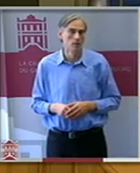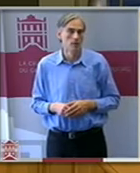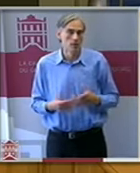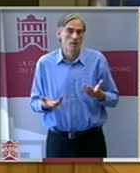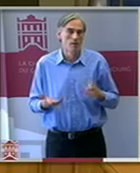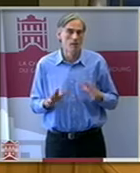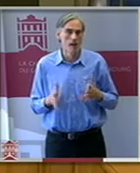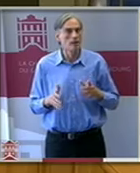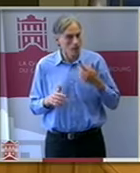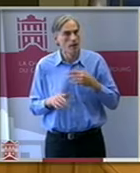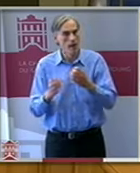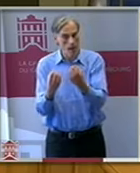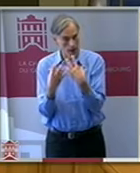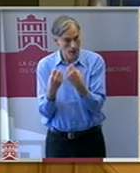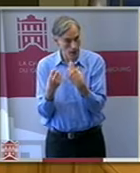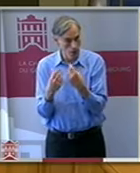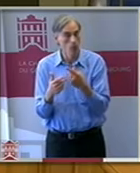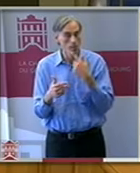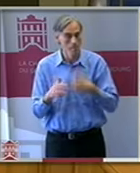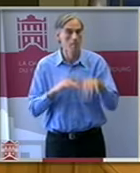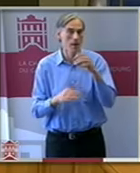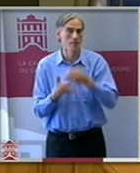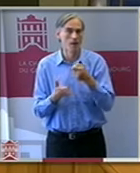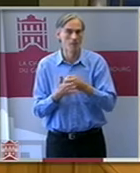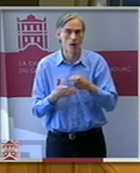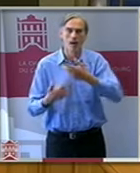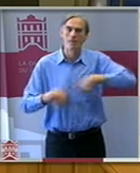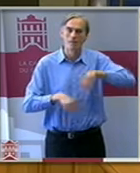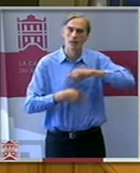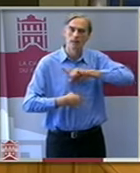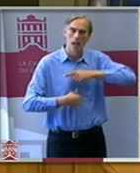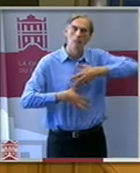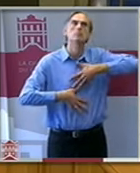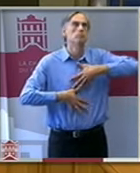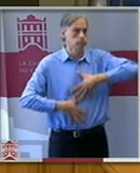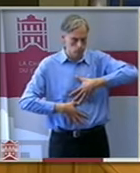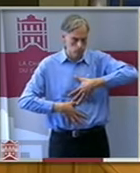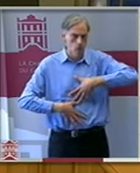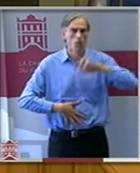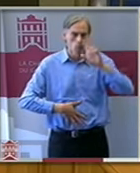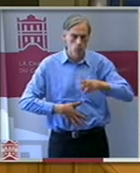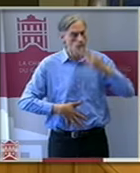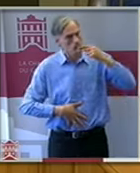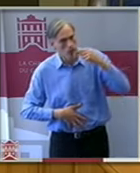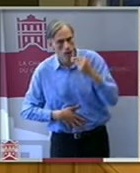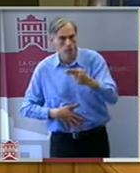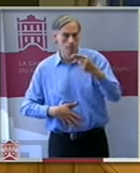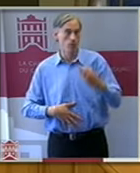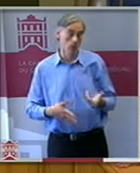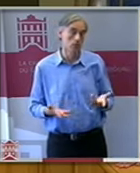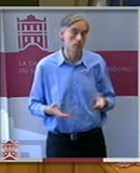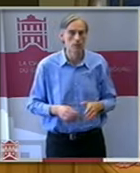darauf antworten. Ich kann davon ausgehen, dass wir das vielleicht nächstes Jahr machen. Herr Präsident, in einer Welt, die normal funktionieren